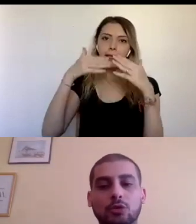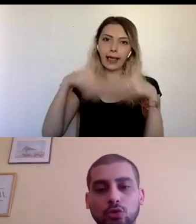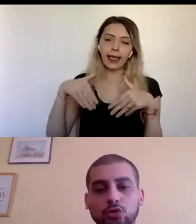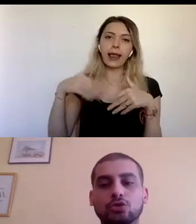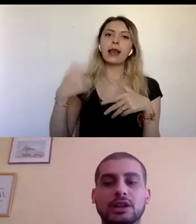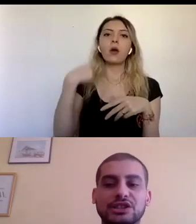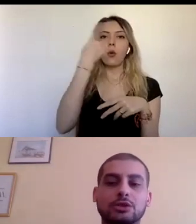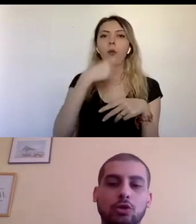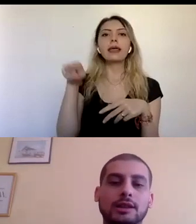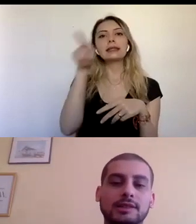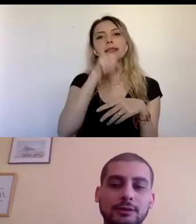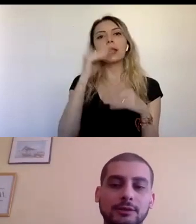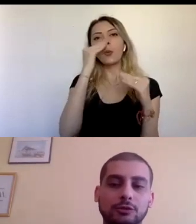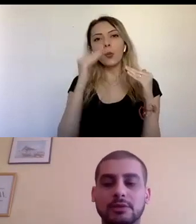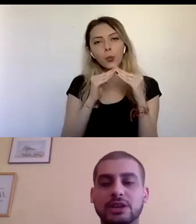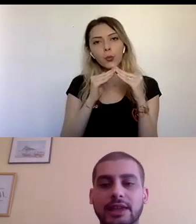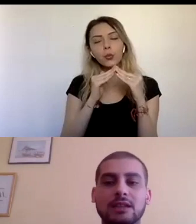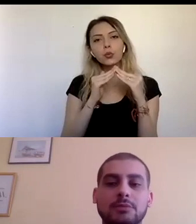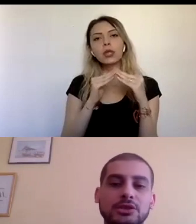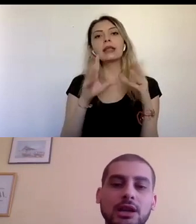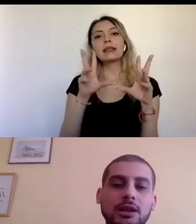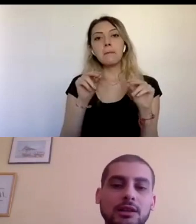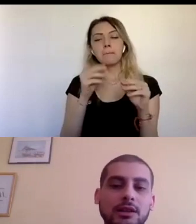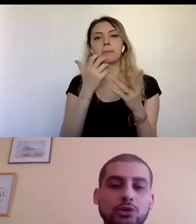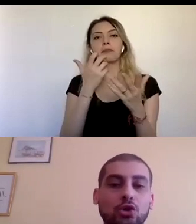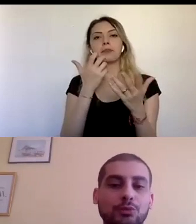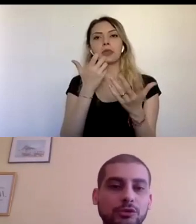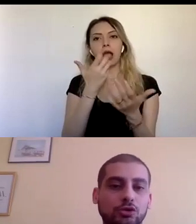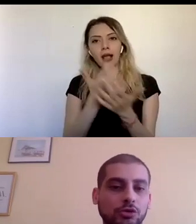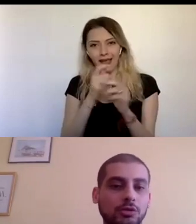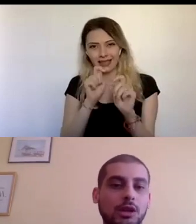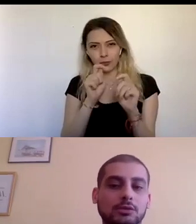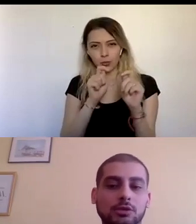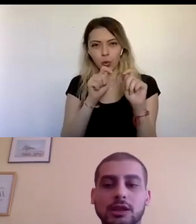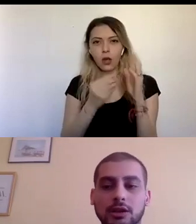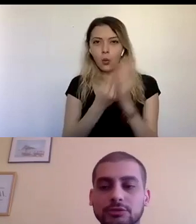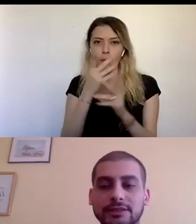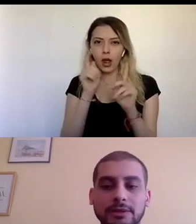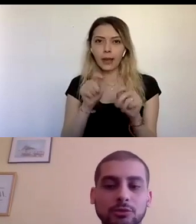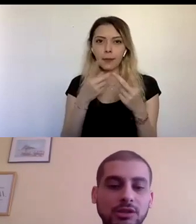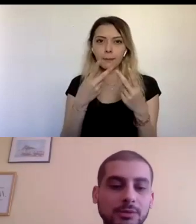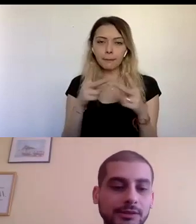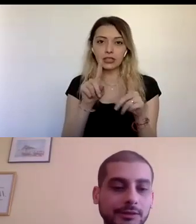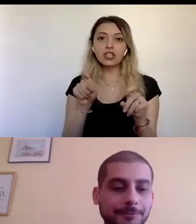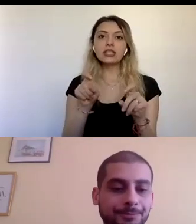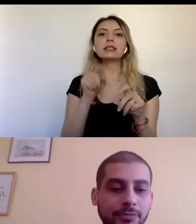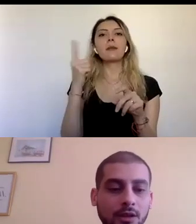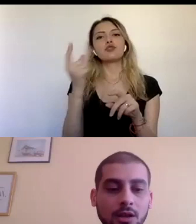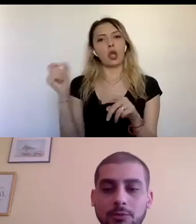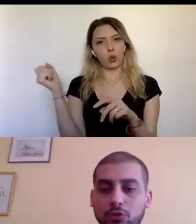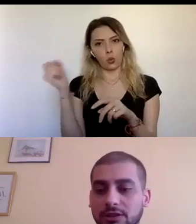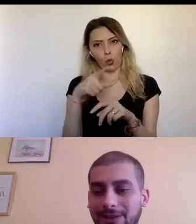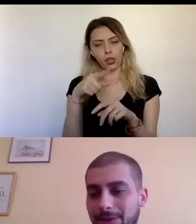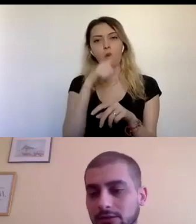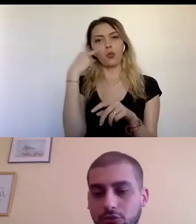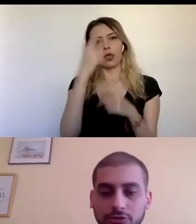size uygun, açık olan, sansürlenmemiş, engellenmemiş köprüleri sunuyor. Dolayısıyla onlardan birini kullanabilirsiniz.